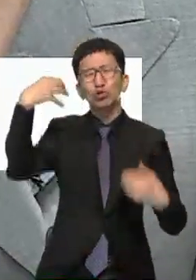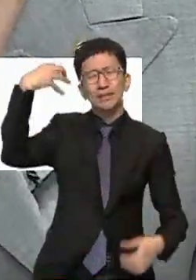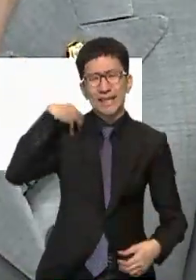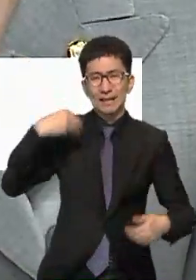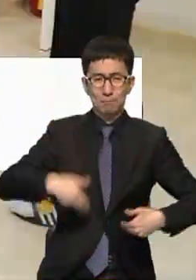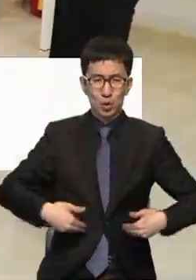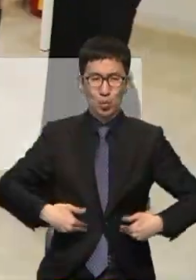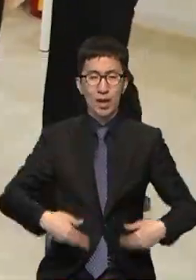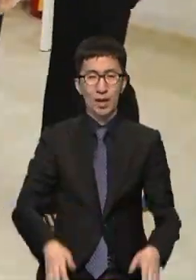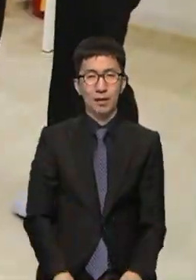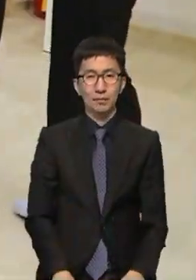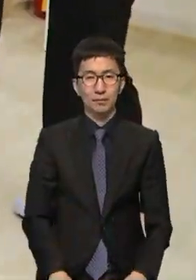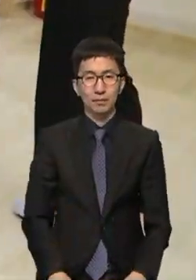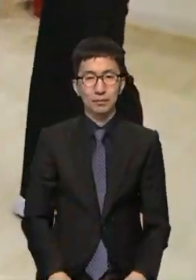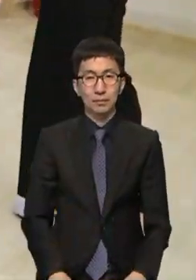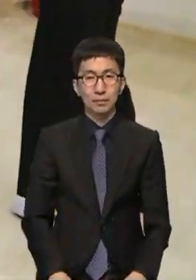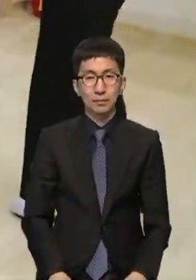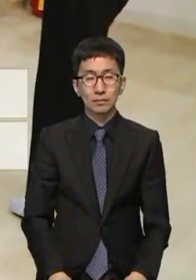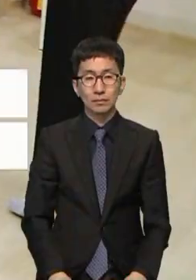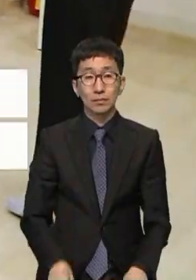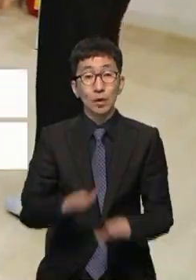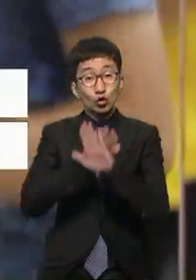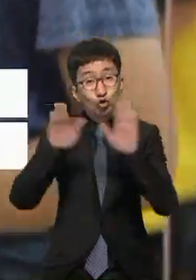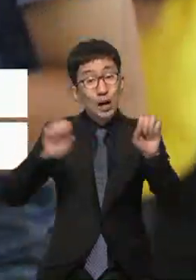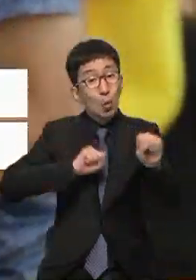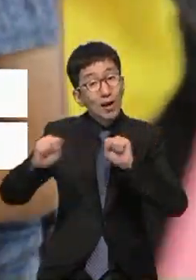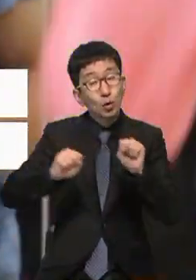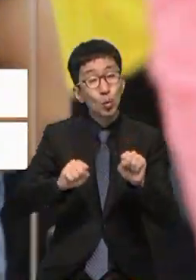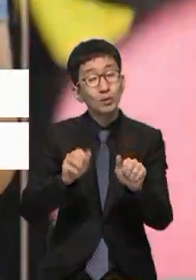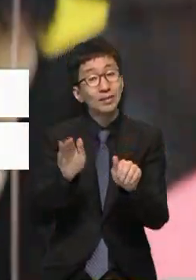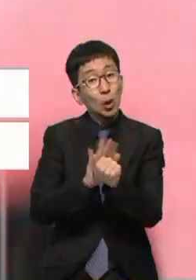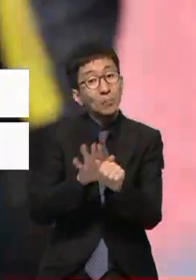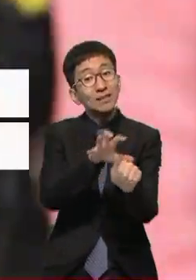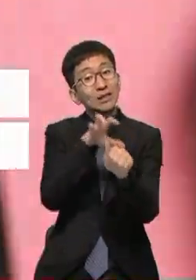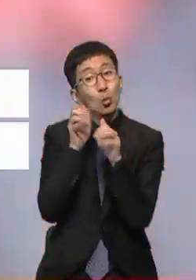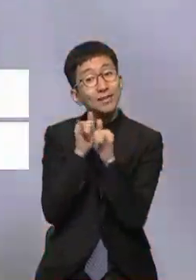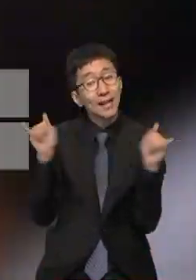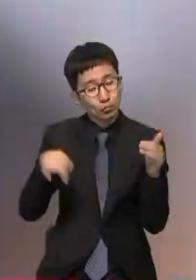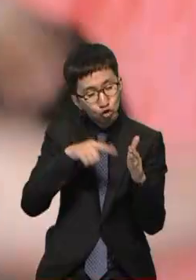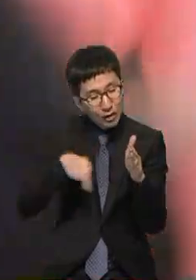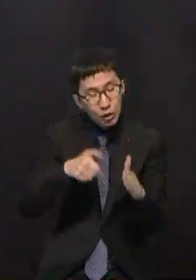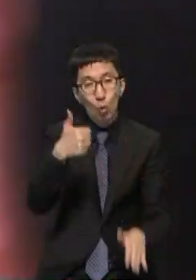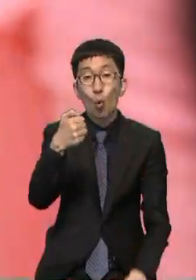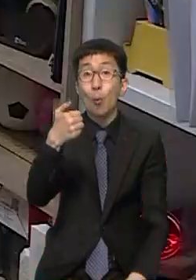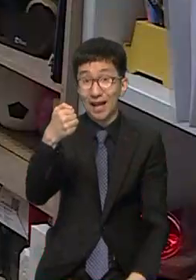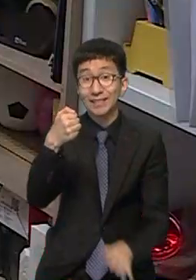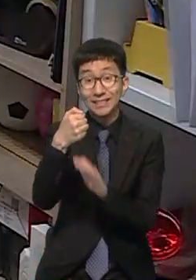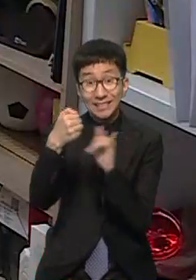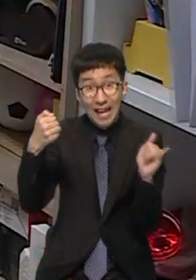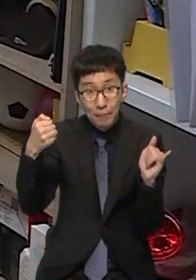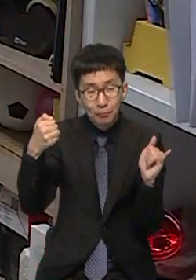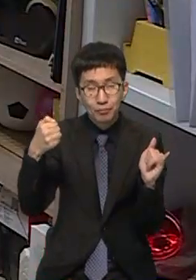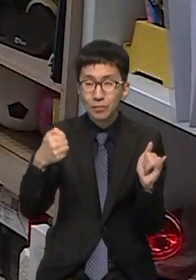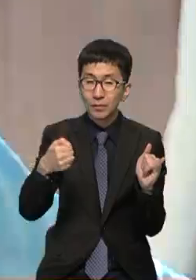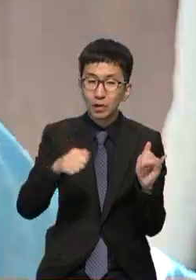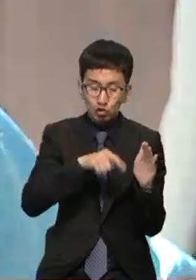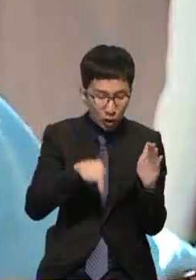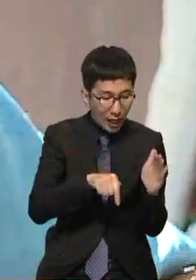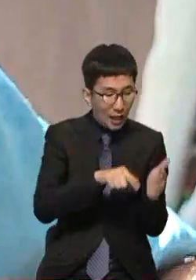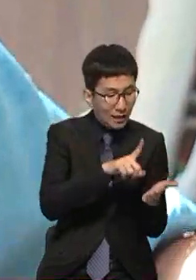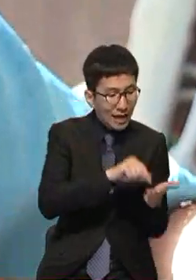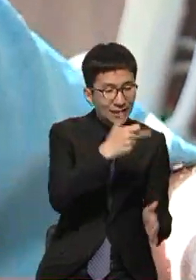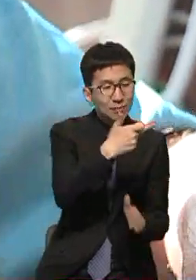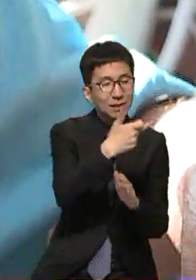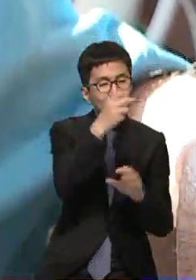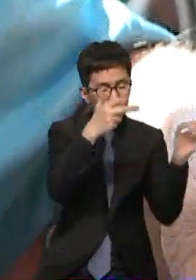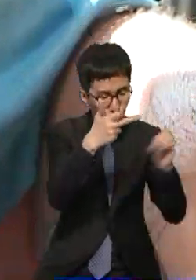국가가 책임을 져야 돼요. 실제 주간활동 서비스 이용 대상자 약 5만 명 가운데 17%만 이 서비스를